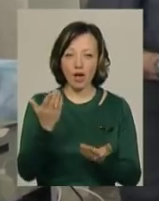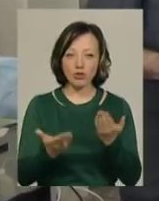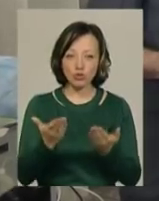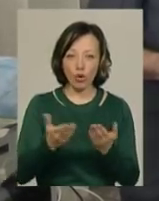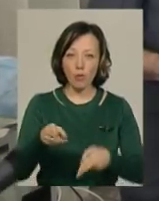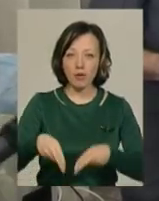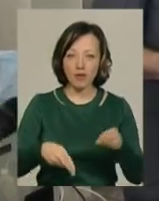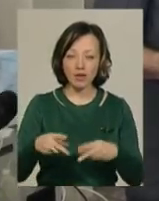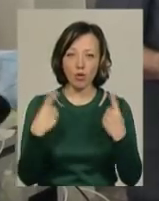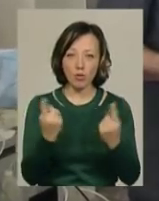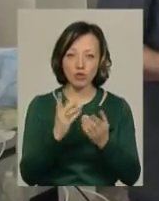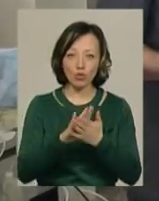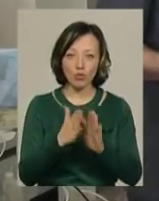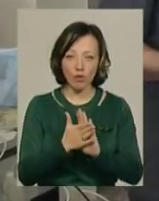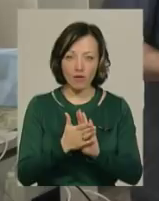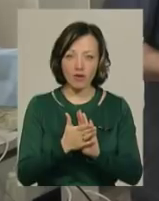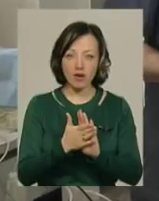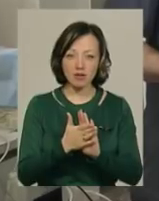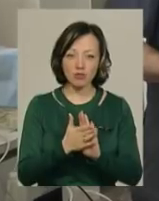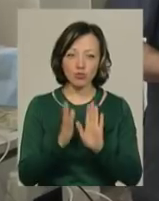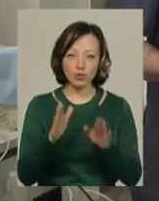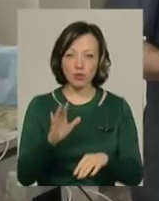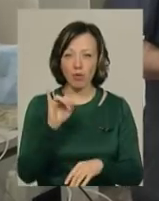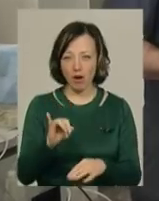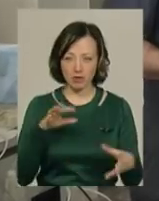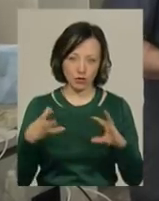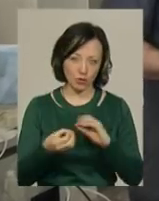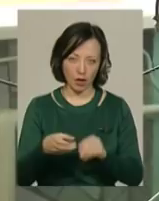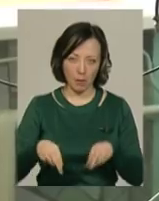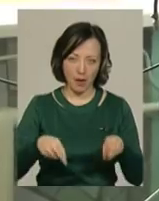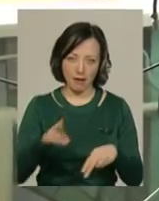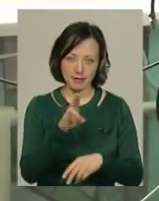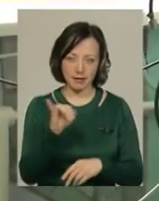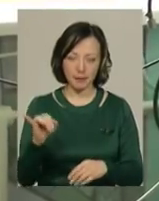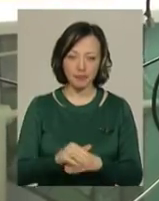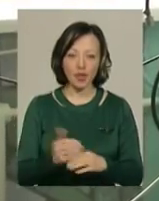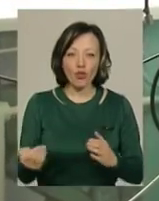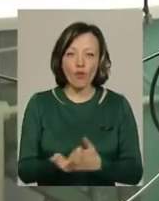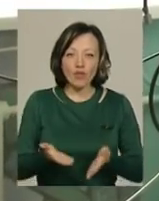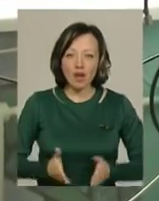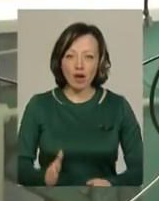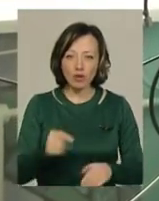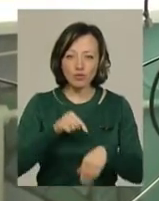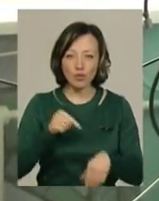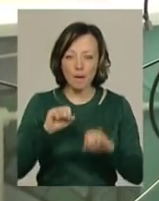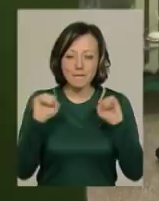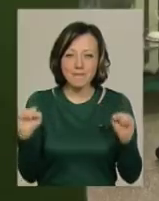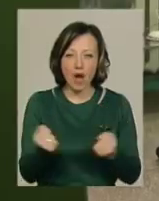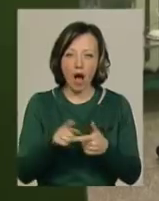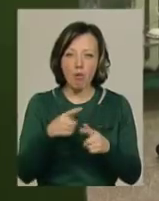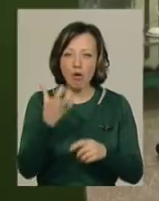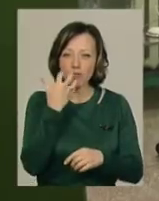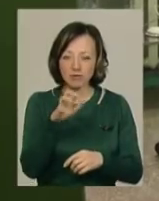його оперувати в звичайних умовах, ізначально буде негативний результат операції. Новонароджені вразливі до переохолодження чи